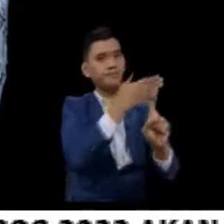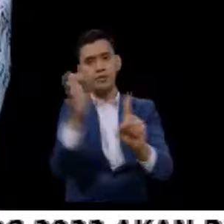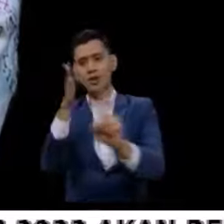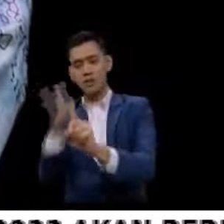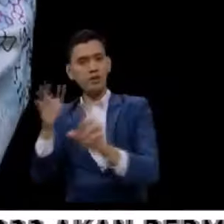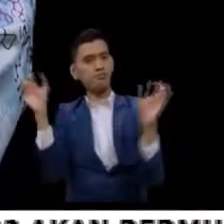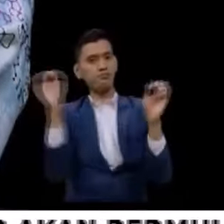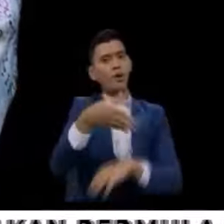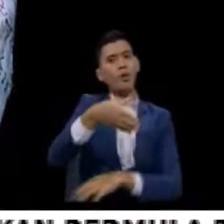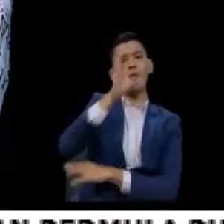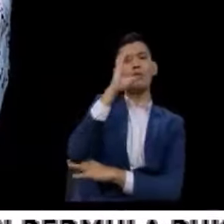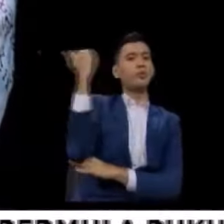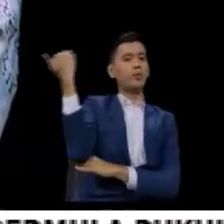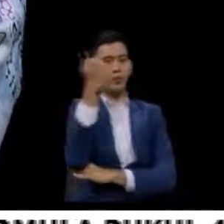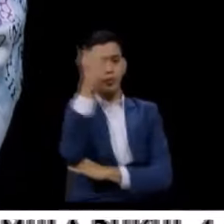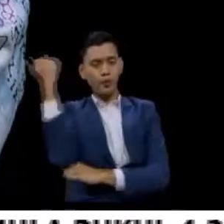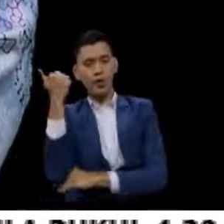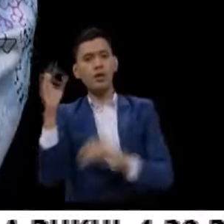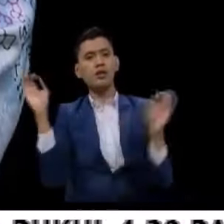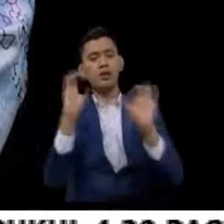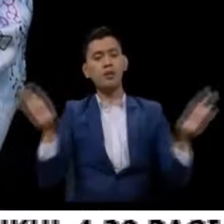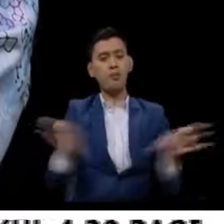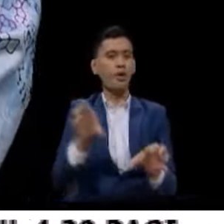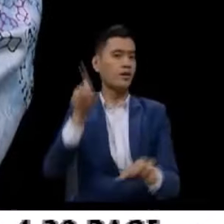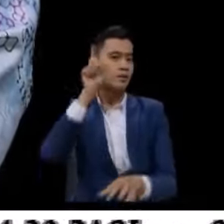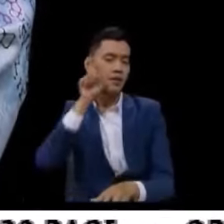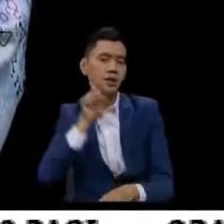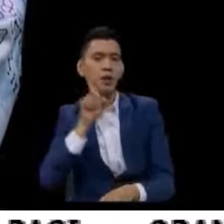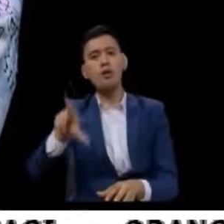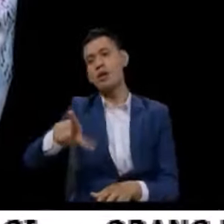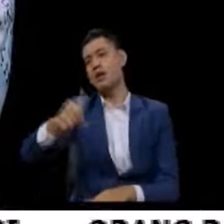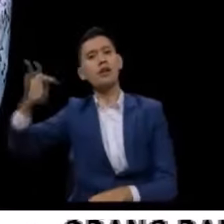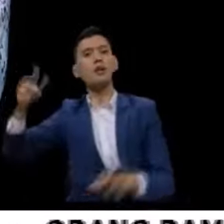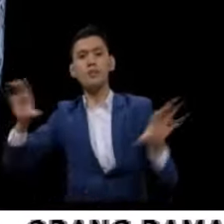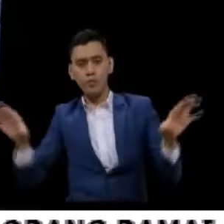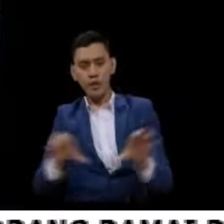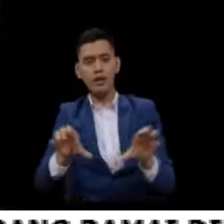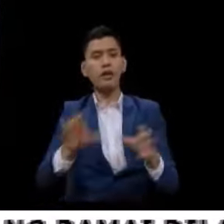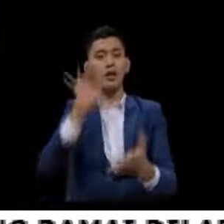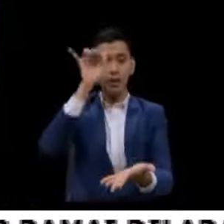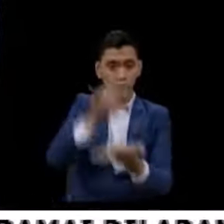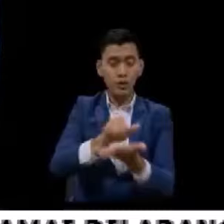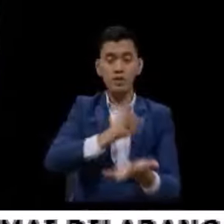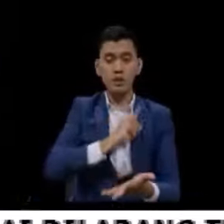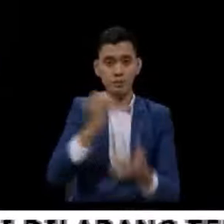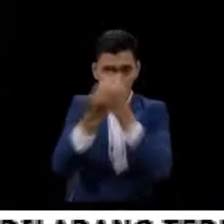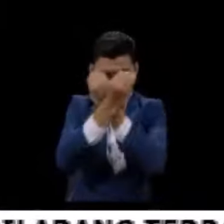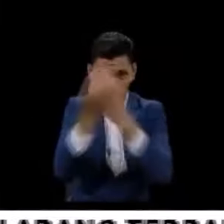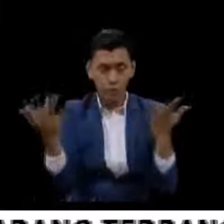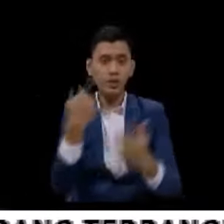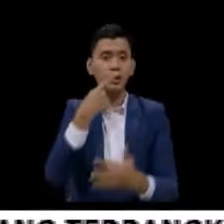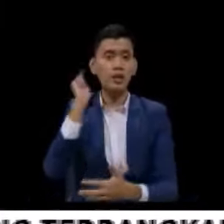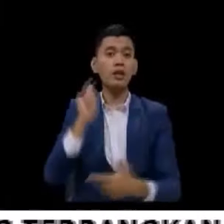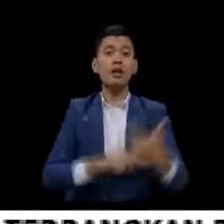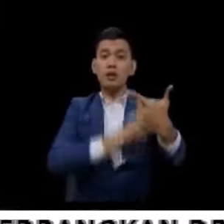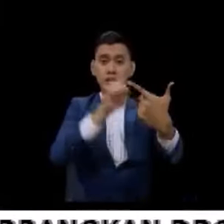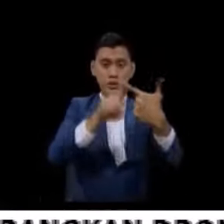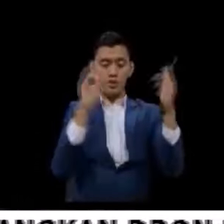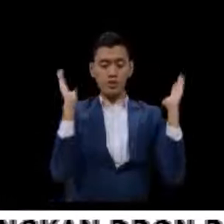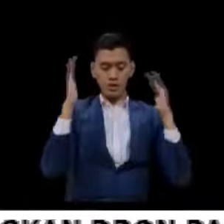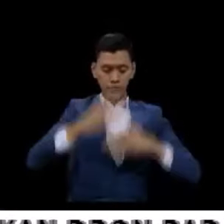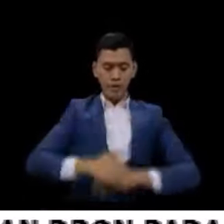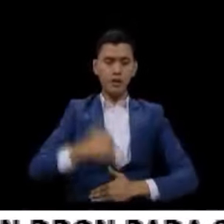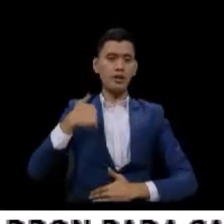sebagai benua Allah tidak boleh pergi Kepada beliau takkan lele itu dibuat ini satu saya kita tadi begitu juga kedua kalau kita salat